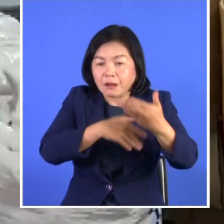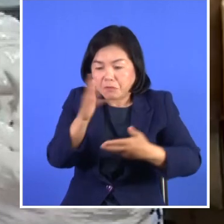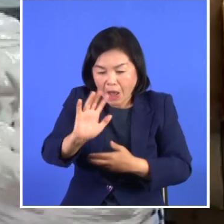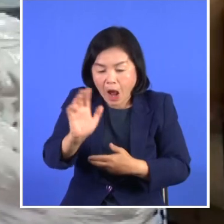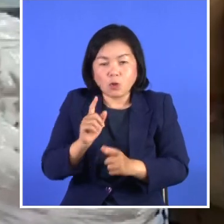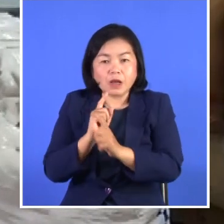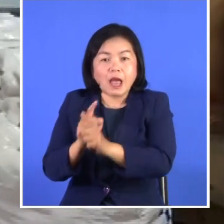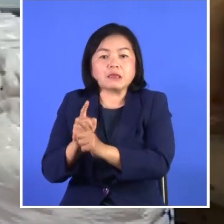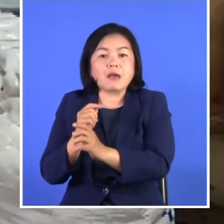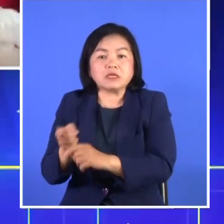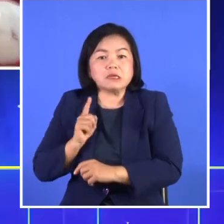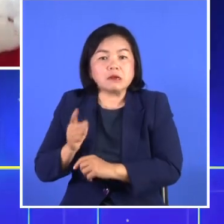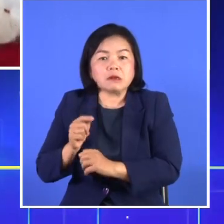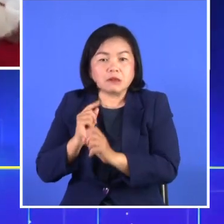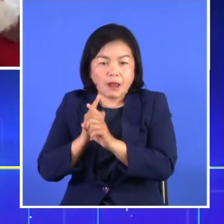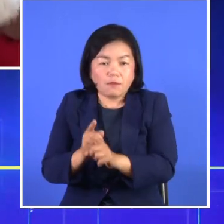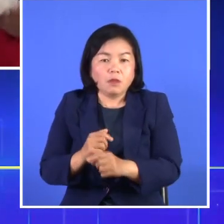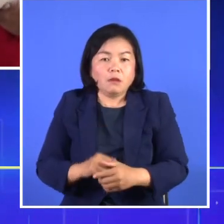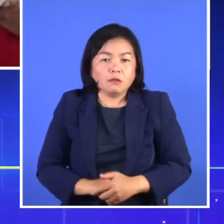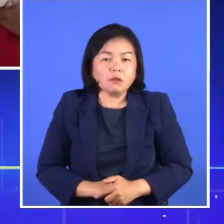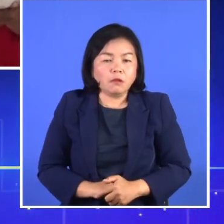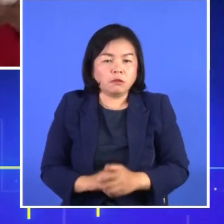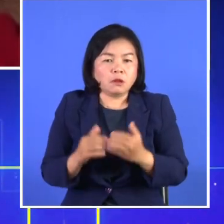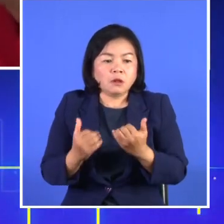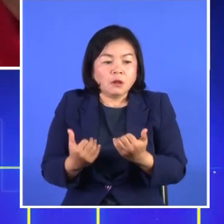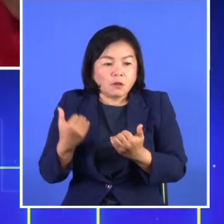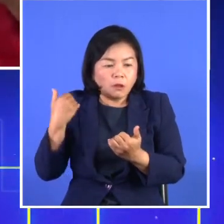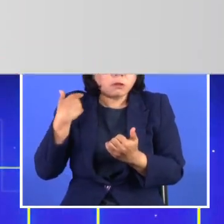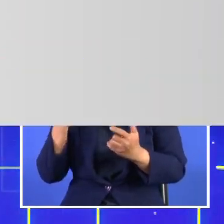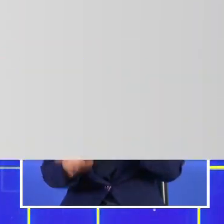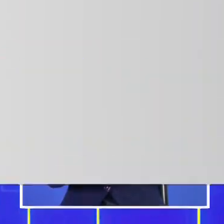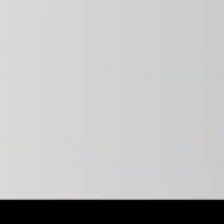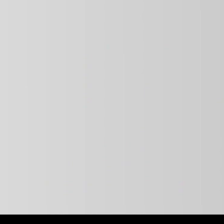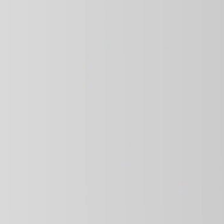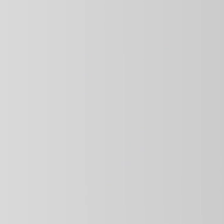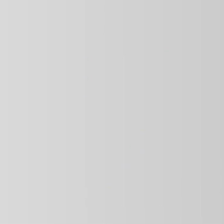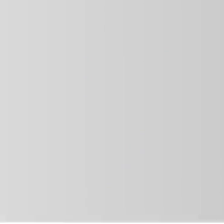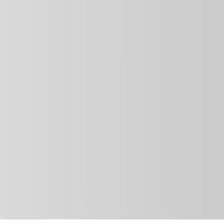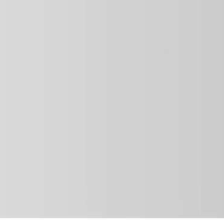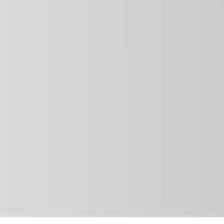อนนะครับก็มีคำสั่งลงมาแบบนี ้ ทำไม่ทำก็อยู่แต่ละผู้ประกอบการแล้ว